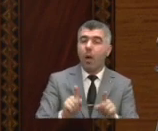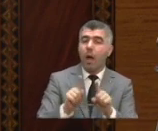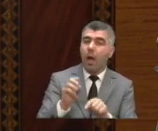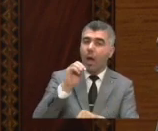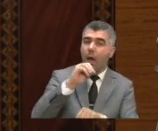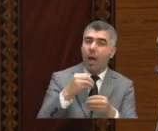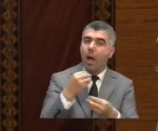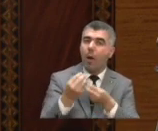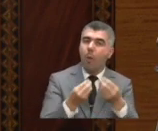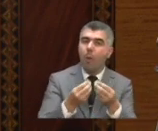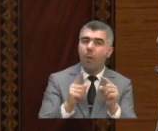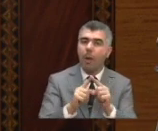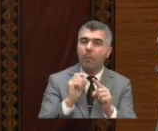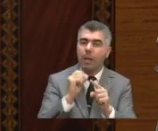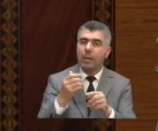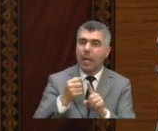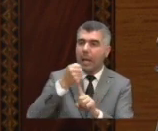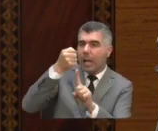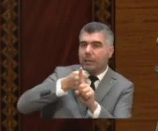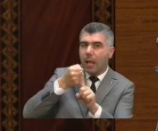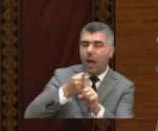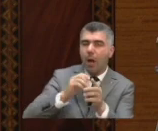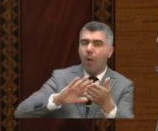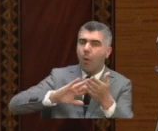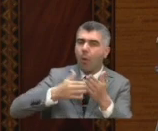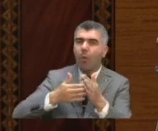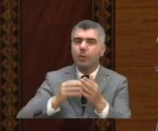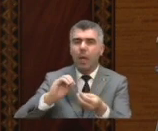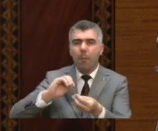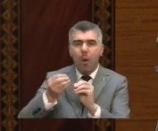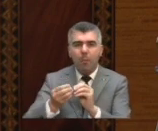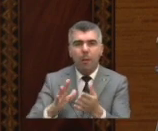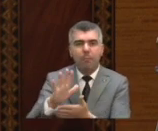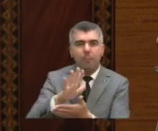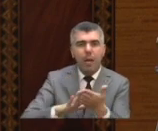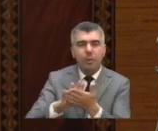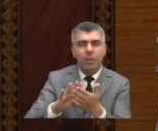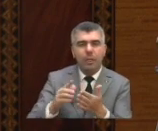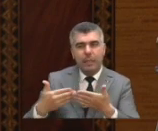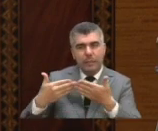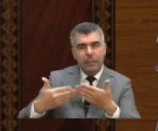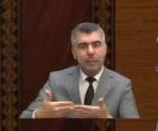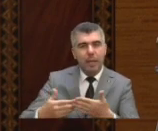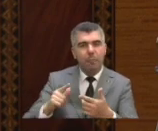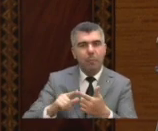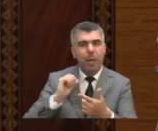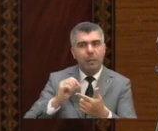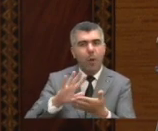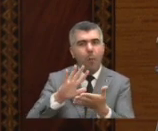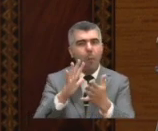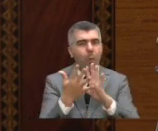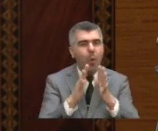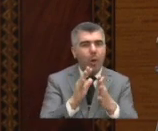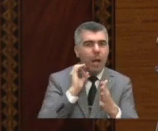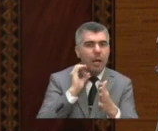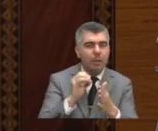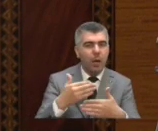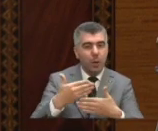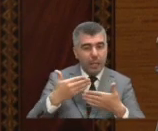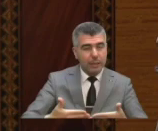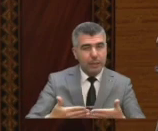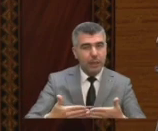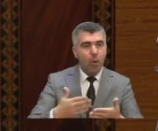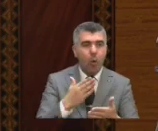اصلاحي بنيوي يروم معالجه الاشكالات ذات التاثيرات البنيويه على المد المتوسط